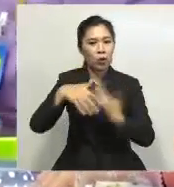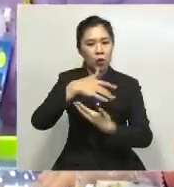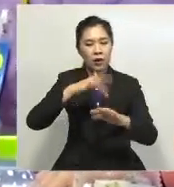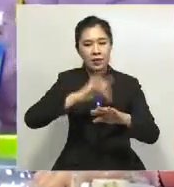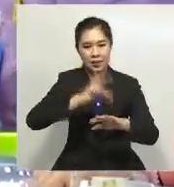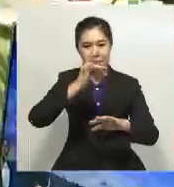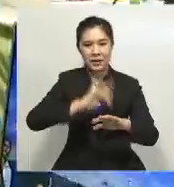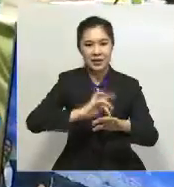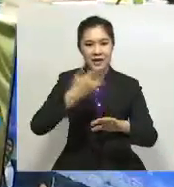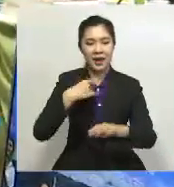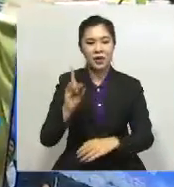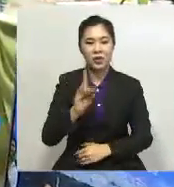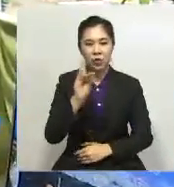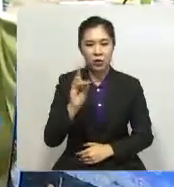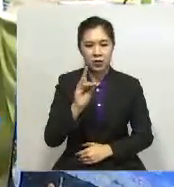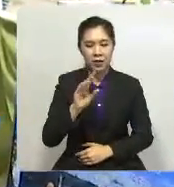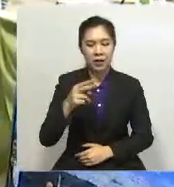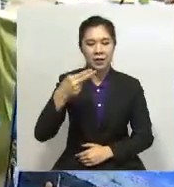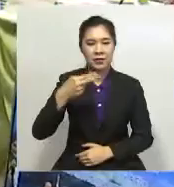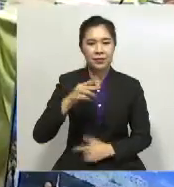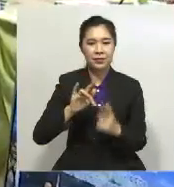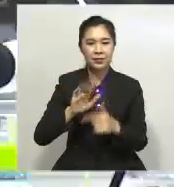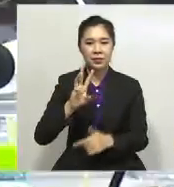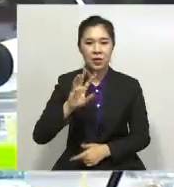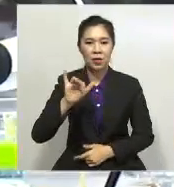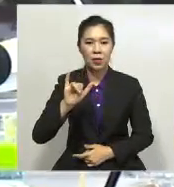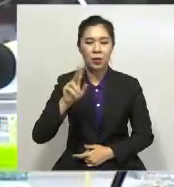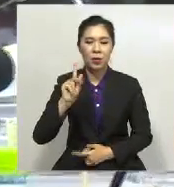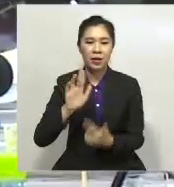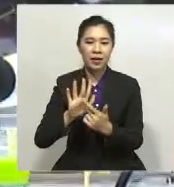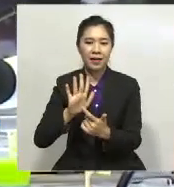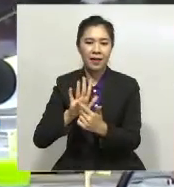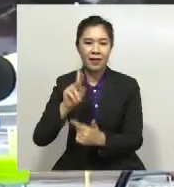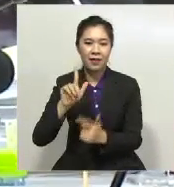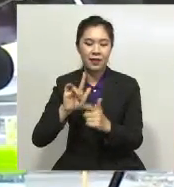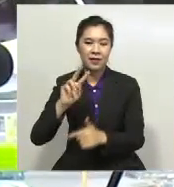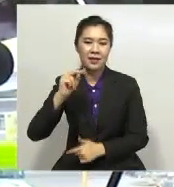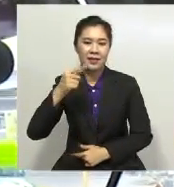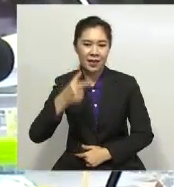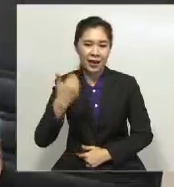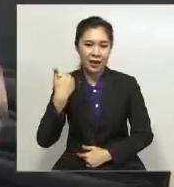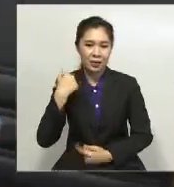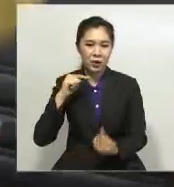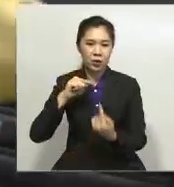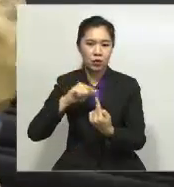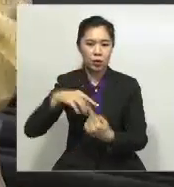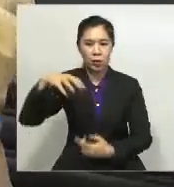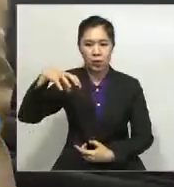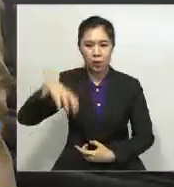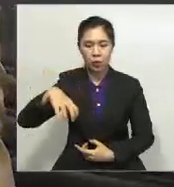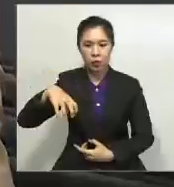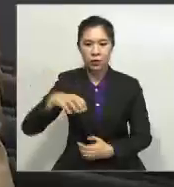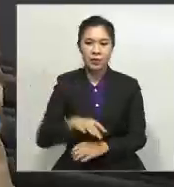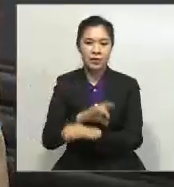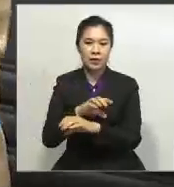ที่เขตรักษาพันธุ์สัตว์ป่าห้วยขาแข้งจังหวัดอุทัยธานีและมรดกโลกทางวัฒนธรรมที่อุทยานประวัติศาสตร์กำแพงเพช